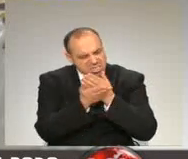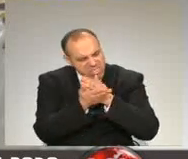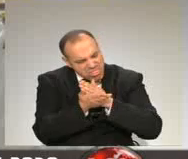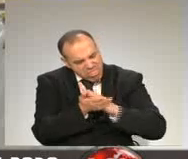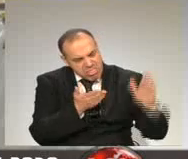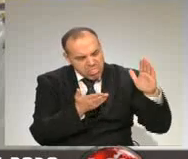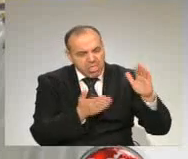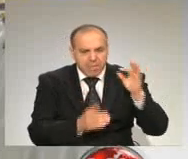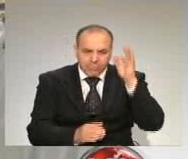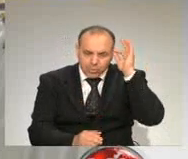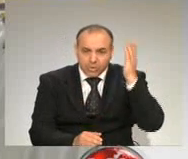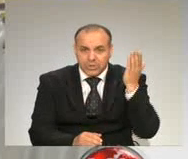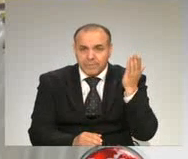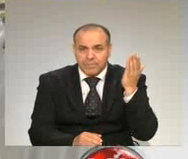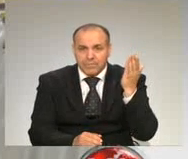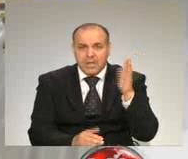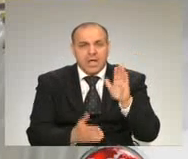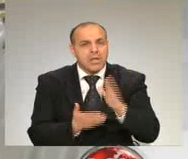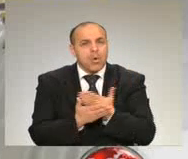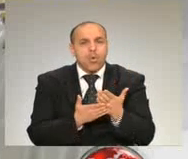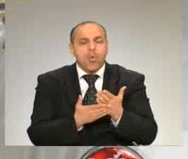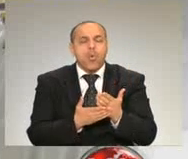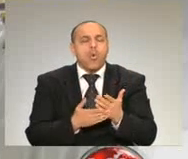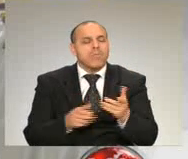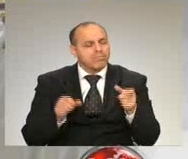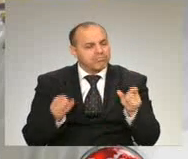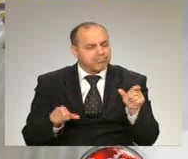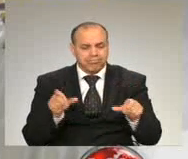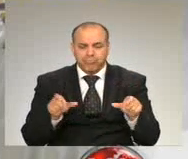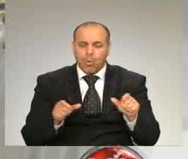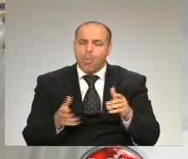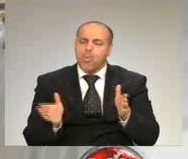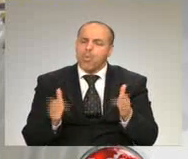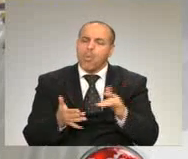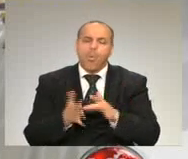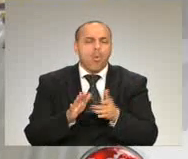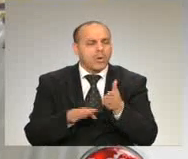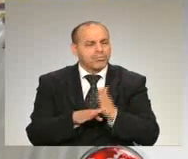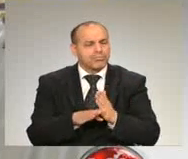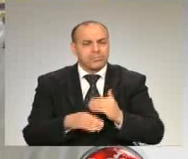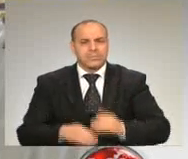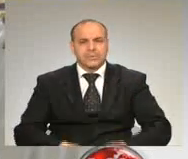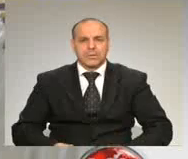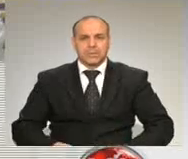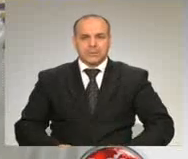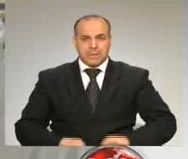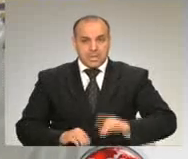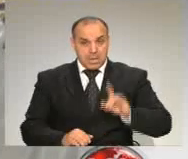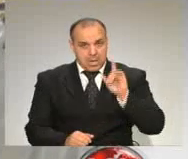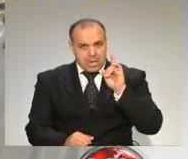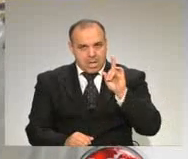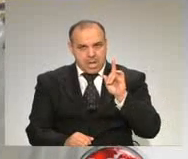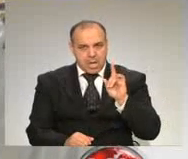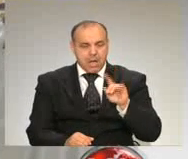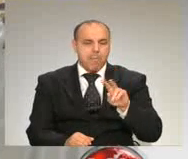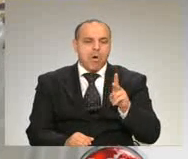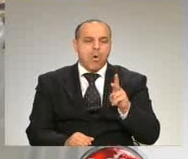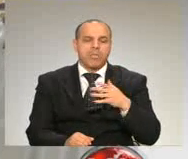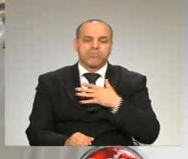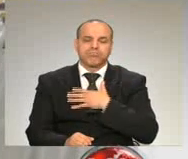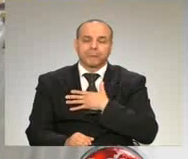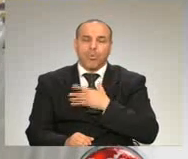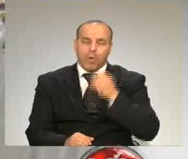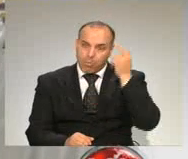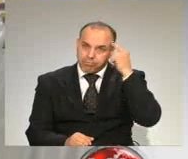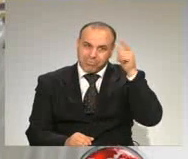من وطننا، وتوفير كافة الإمكانيات البشرية والمادية اللازمة لذلك، معولة على درجة